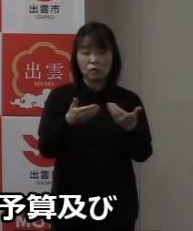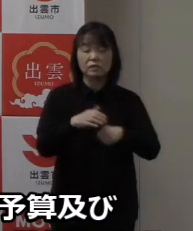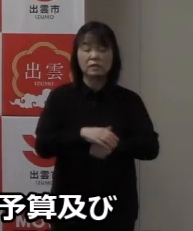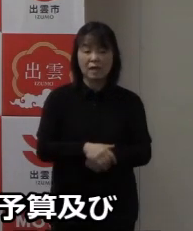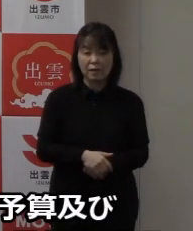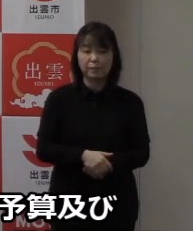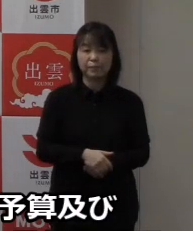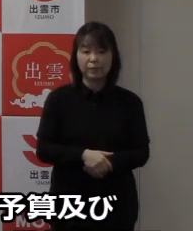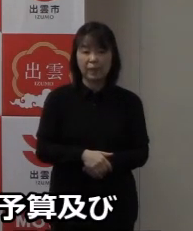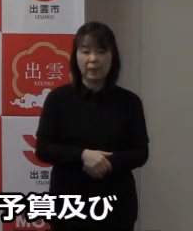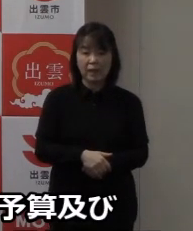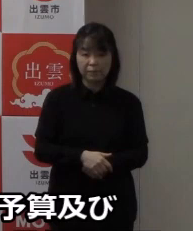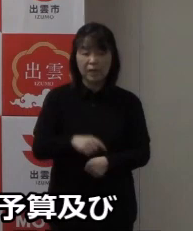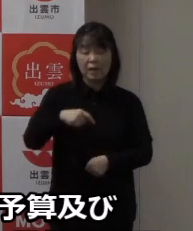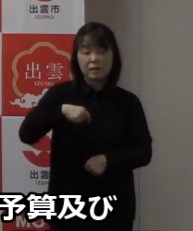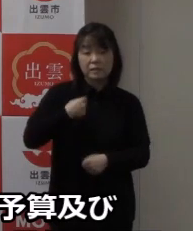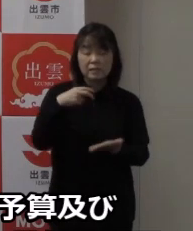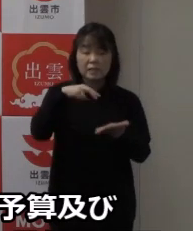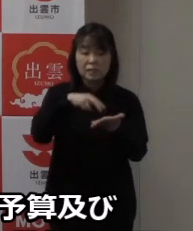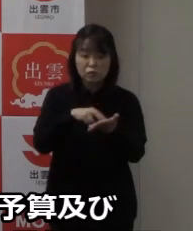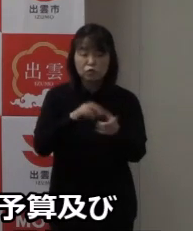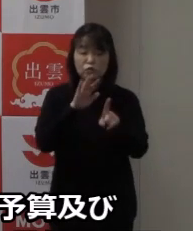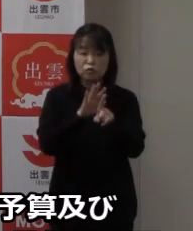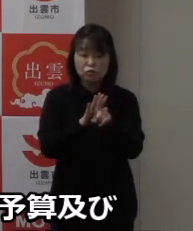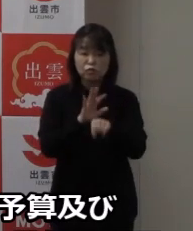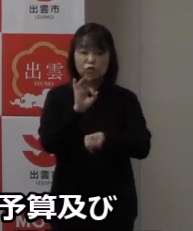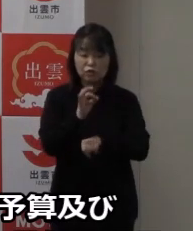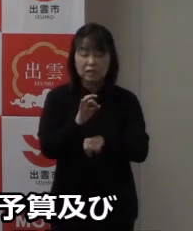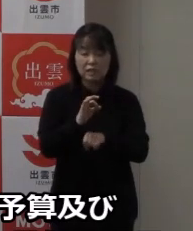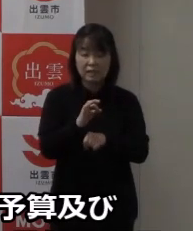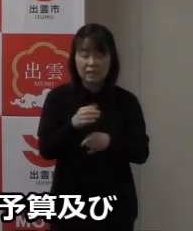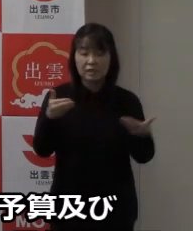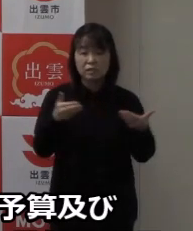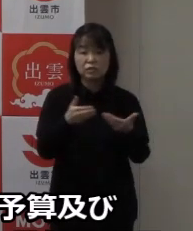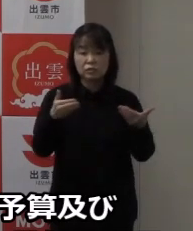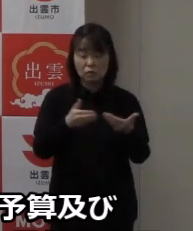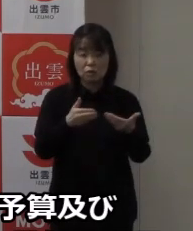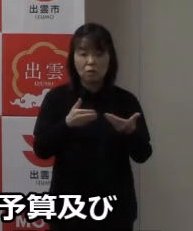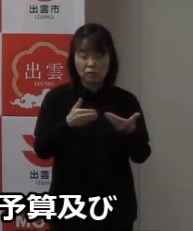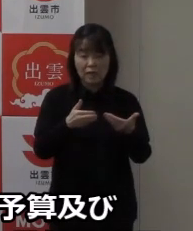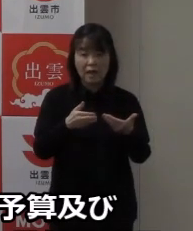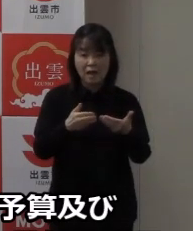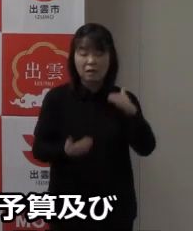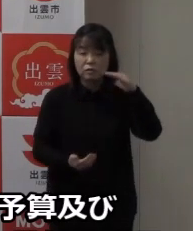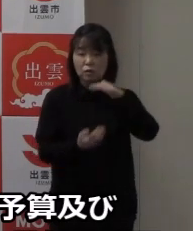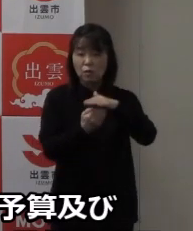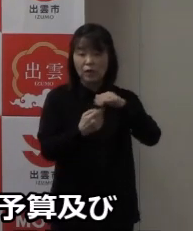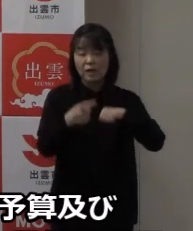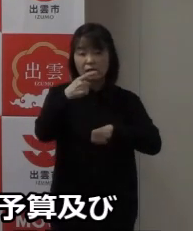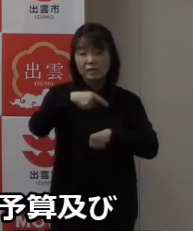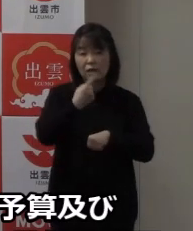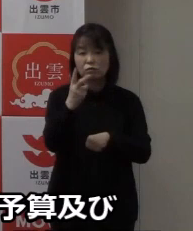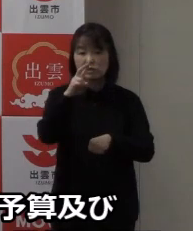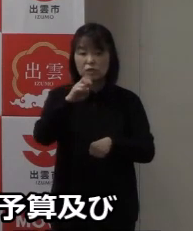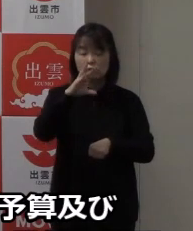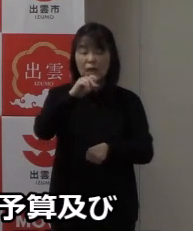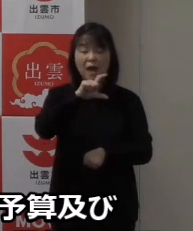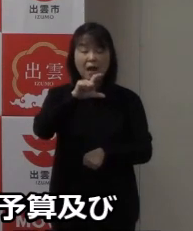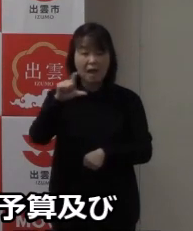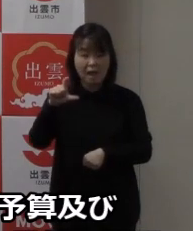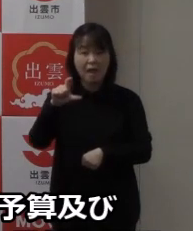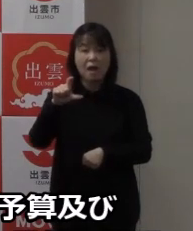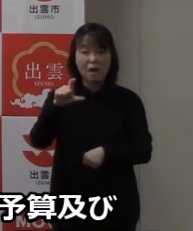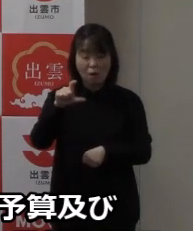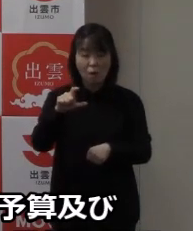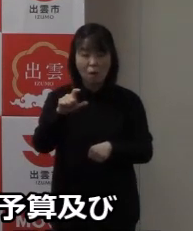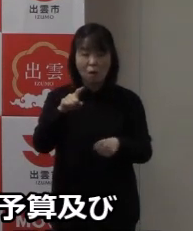営漁業者自立給付金事業ということで、上限120万円で、年間120万円で、